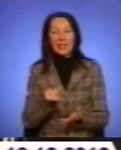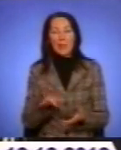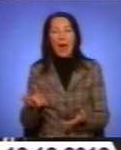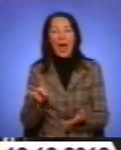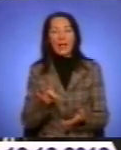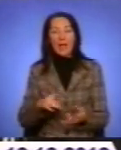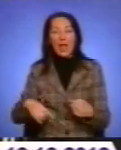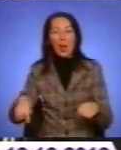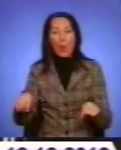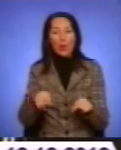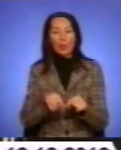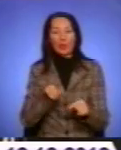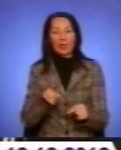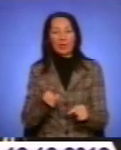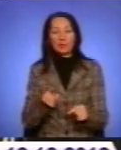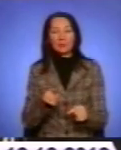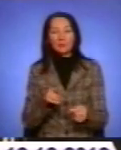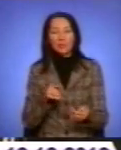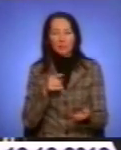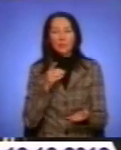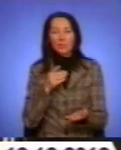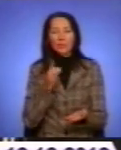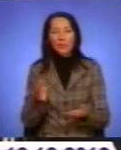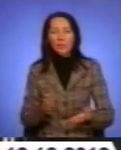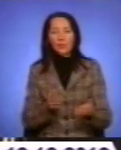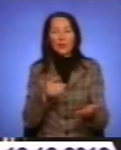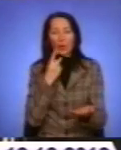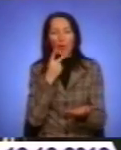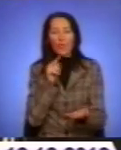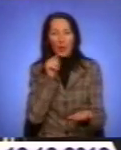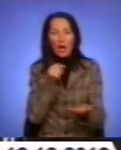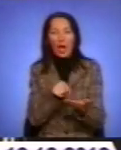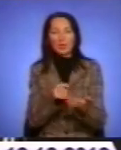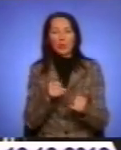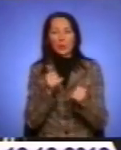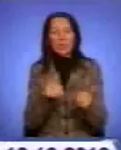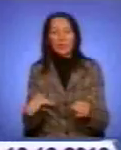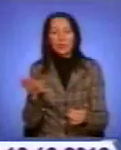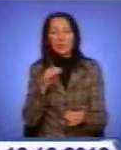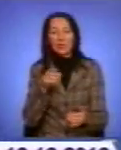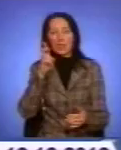регіоном, тим дороговказом для всієї держави.